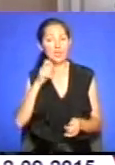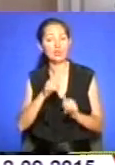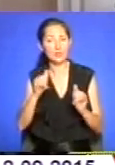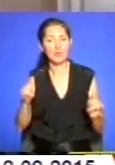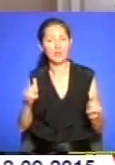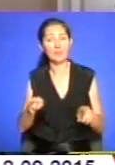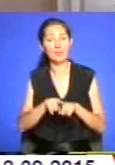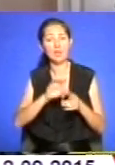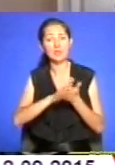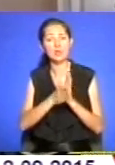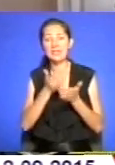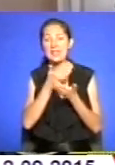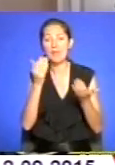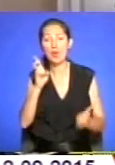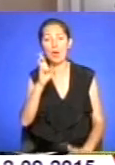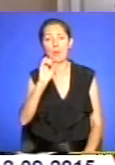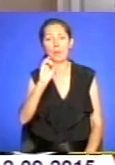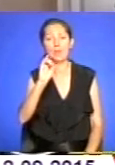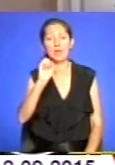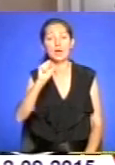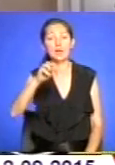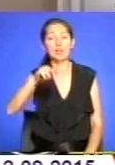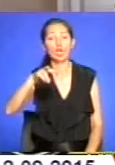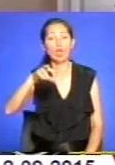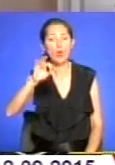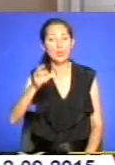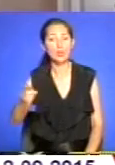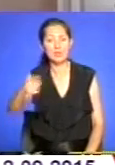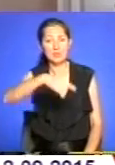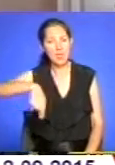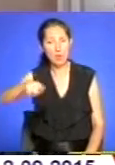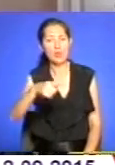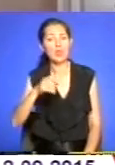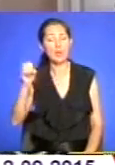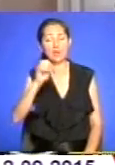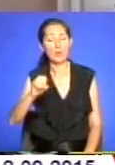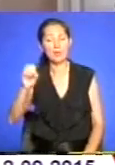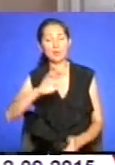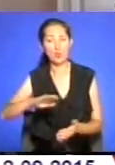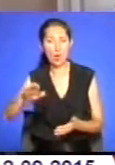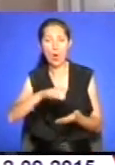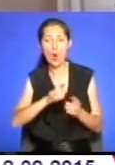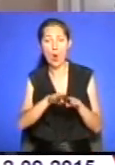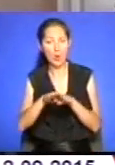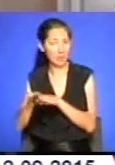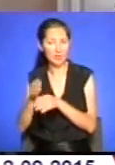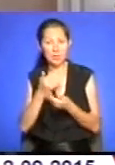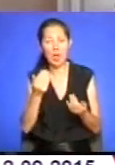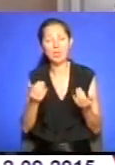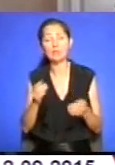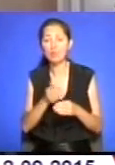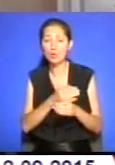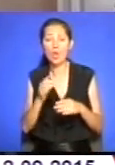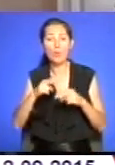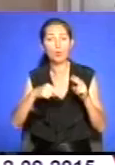біатлонних стадіонів, скажімо, європейського класу, але трошки все будується, потрошки якось стараємося.